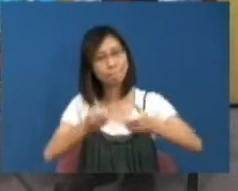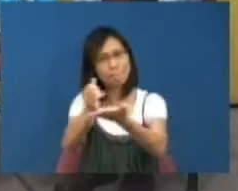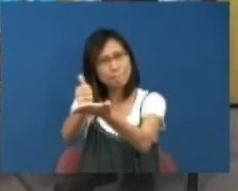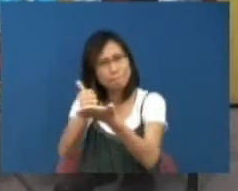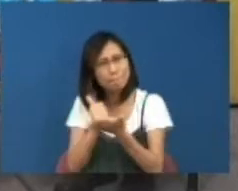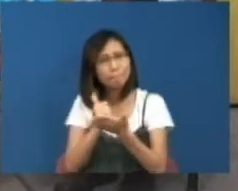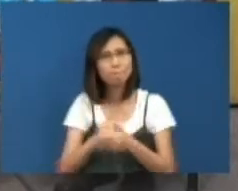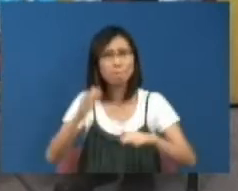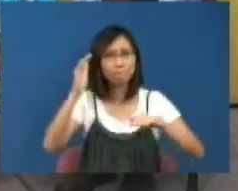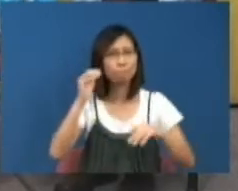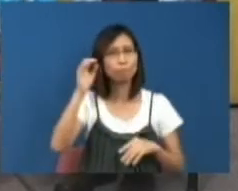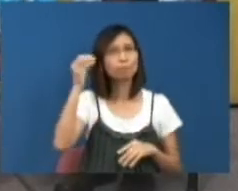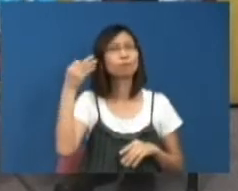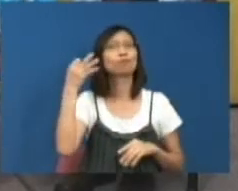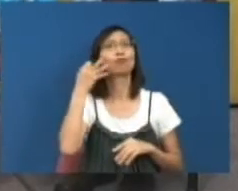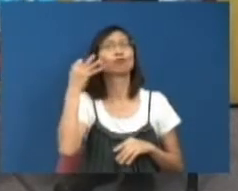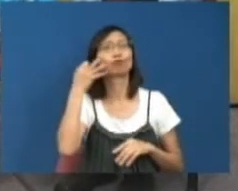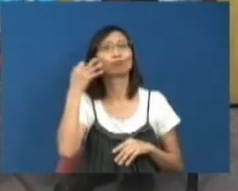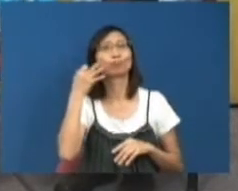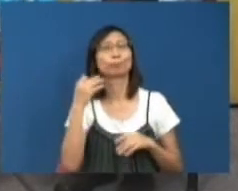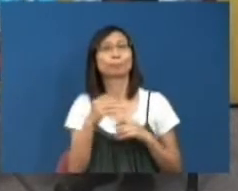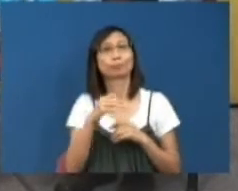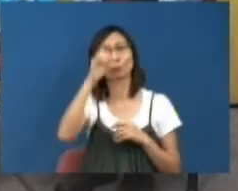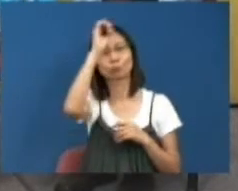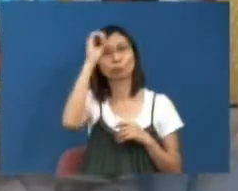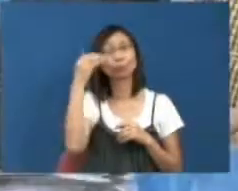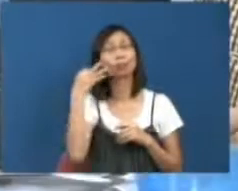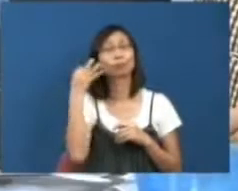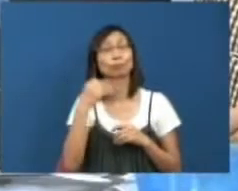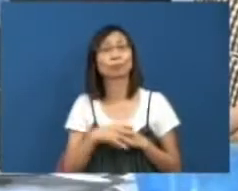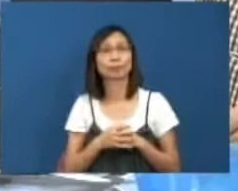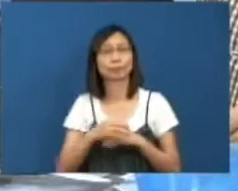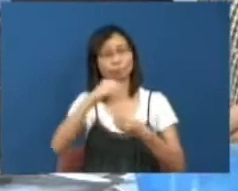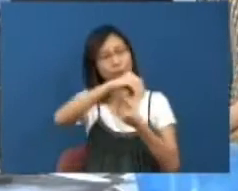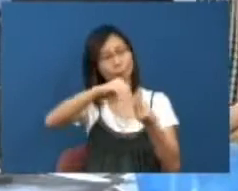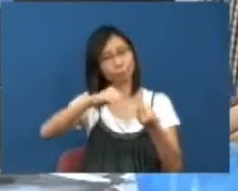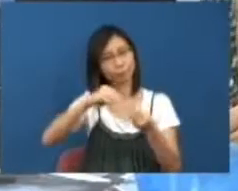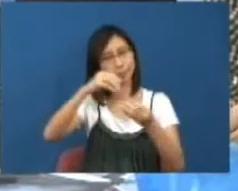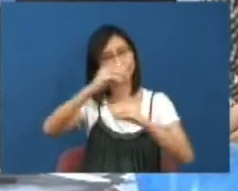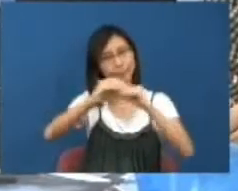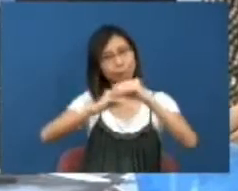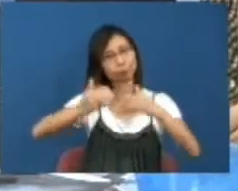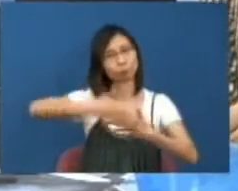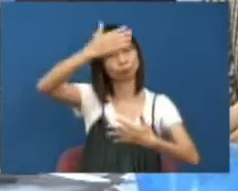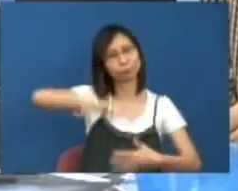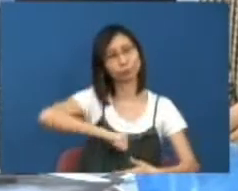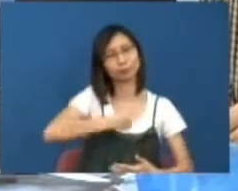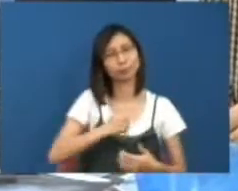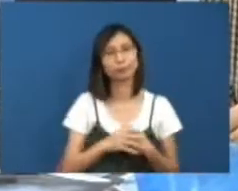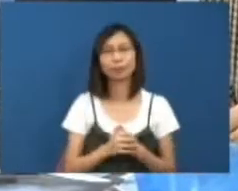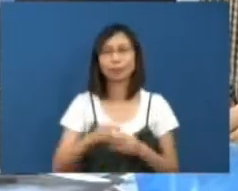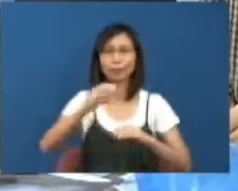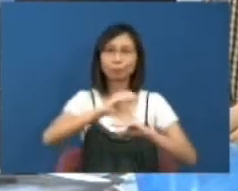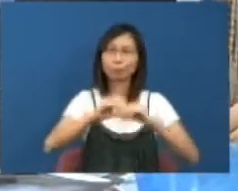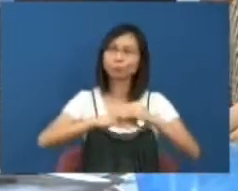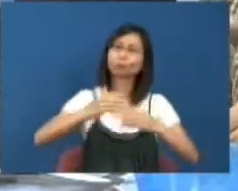嘅建築師，就做咗呢一間環保嘅大廈。 係啊， 佢希望做到咧係 零排